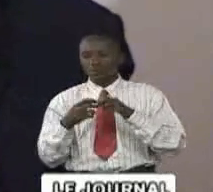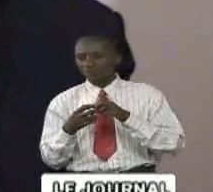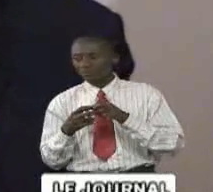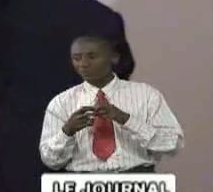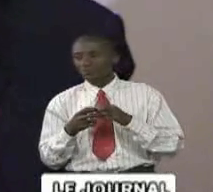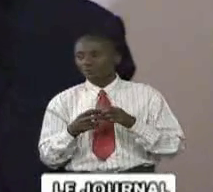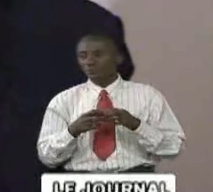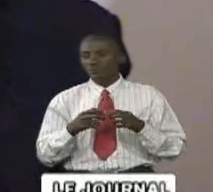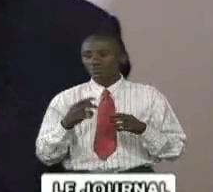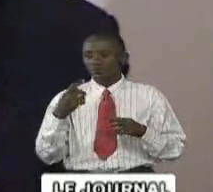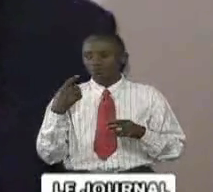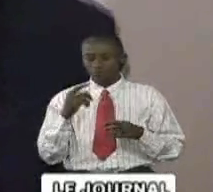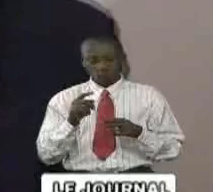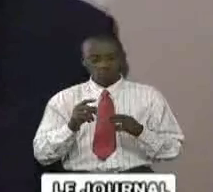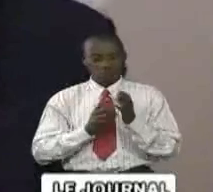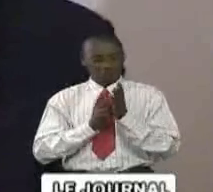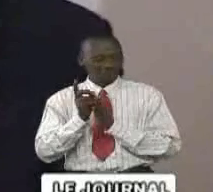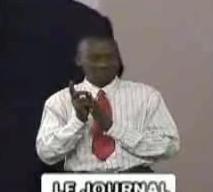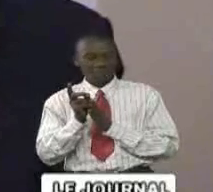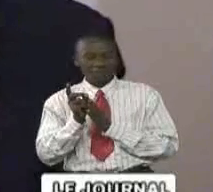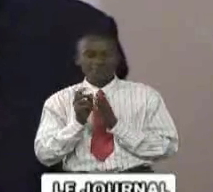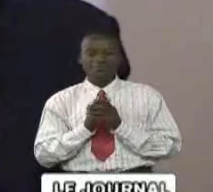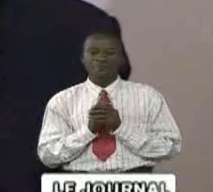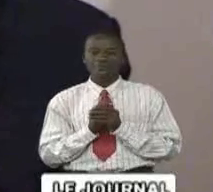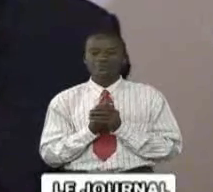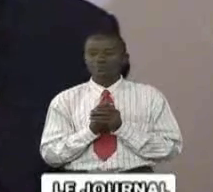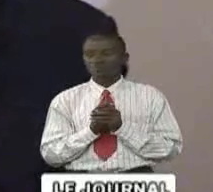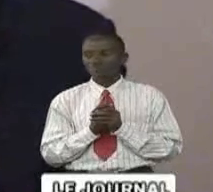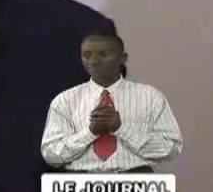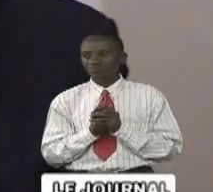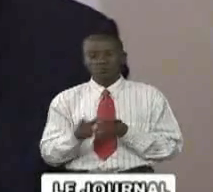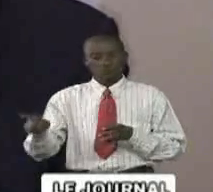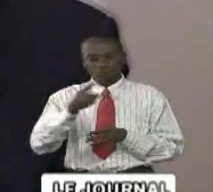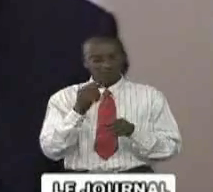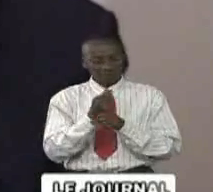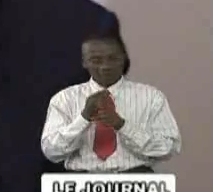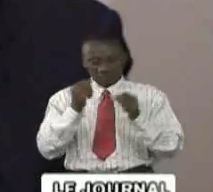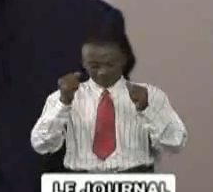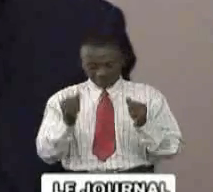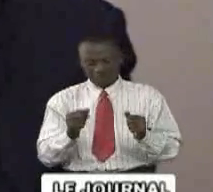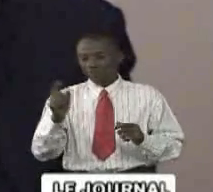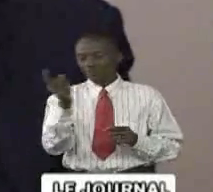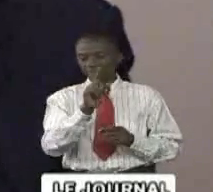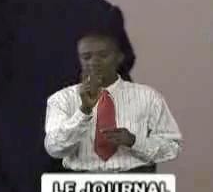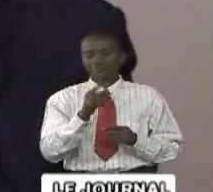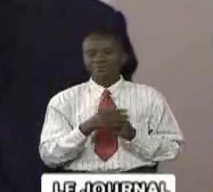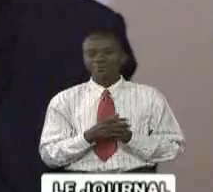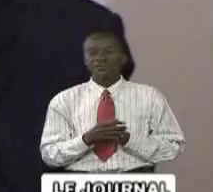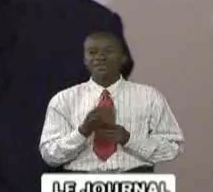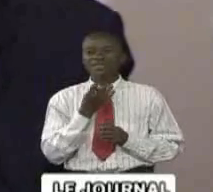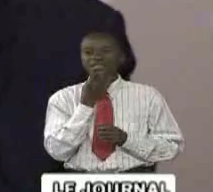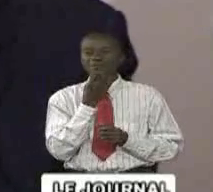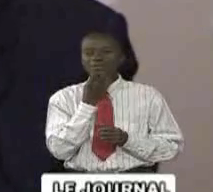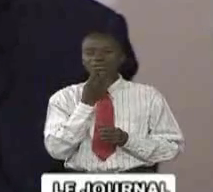mobiliser davantage les recettes de l'État. Votre tâche ne s'arrête pas là. Les inspecteurs